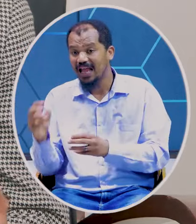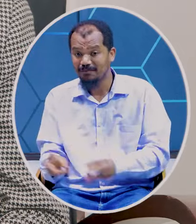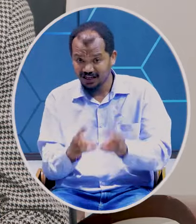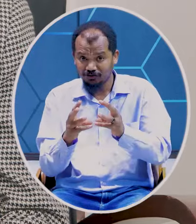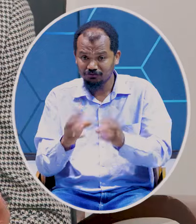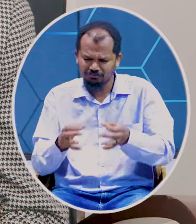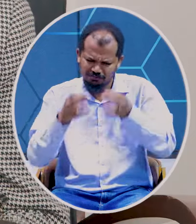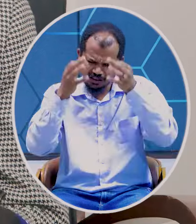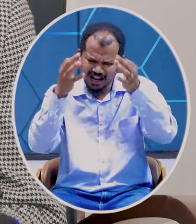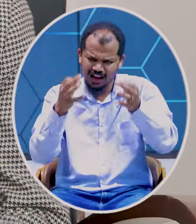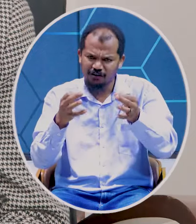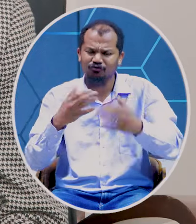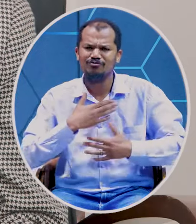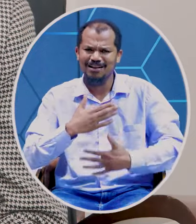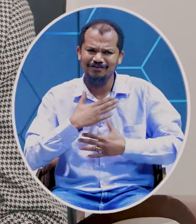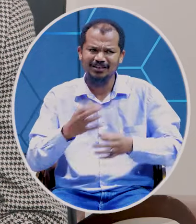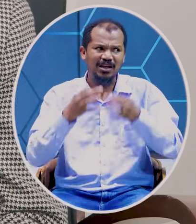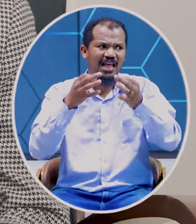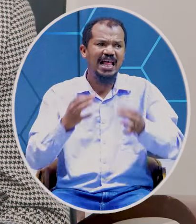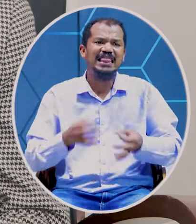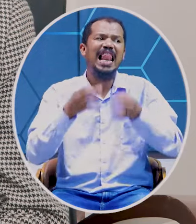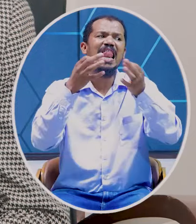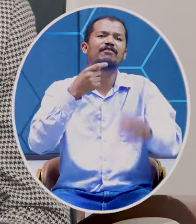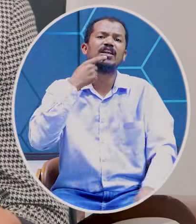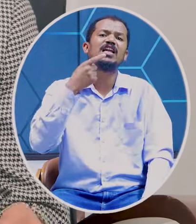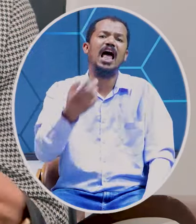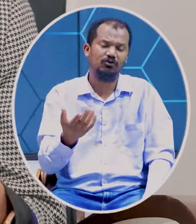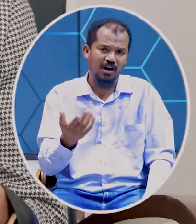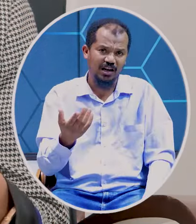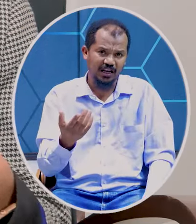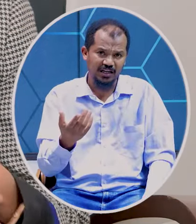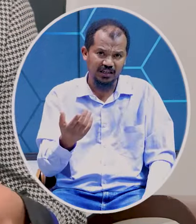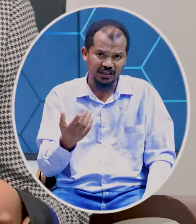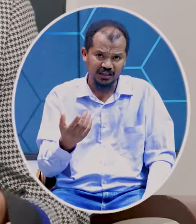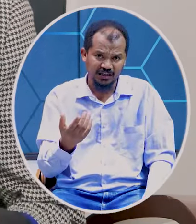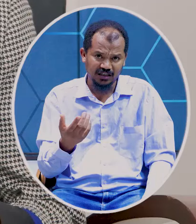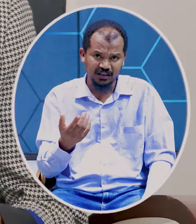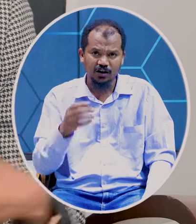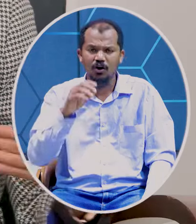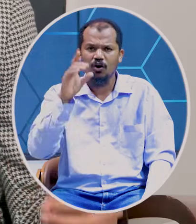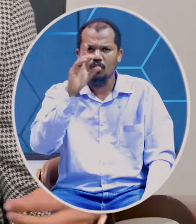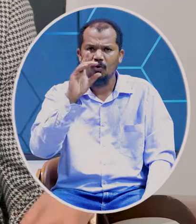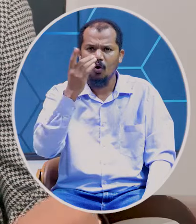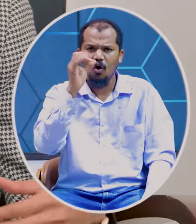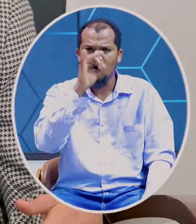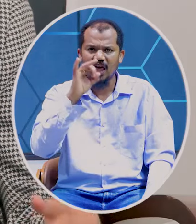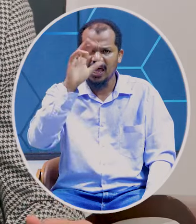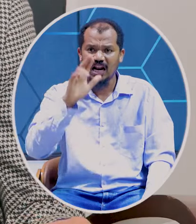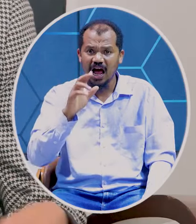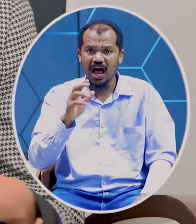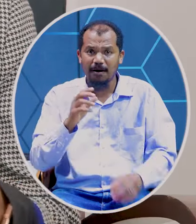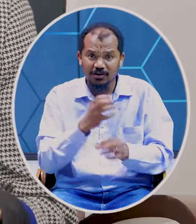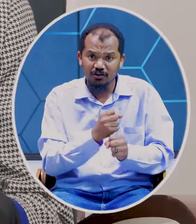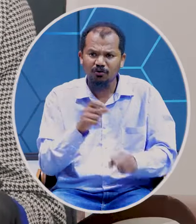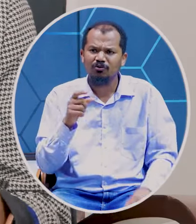በሌላ መንገዶች ሊተላለፉ በትንፋሽ ሊተላለፉ ተላላፊ እንላቸዋለን በውሃ ለምሳሌ አንድ ሰው ኮሌራ ቢይዘው